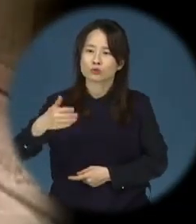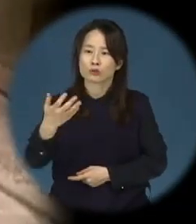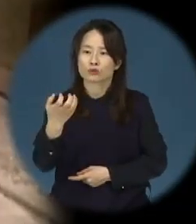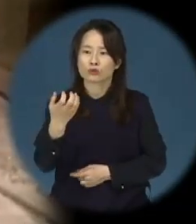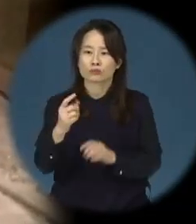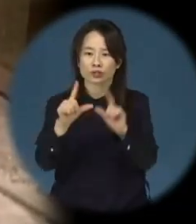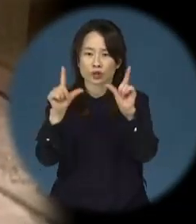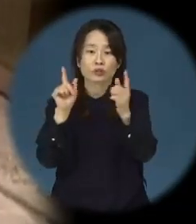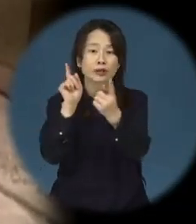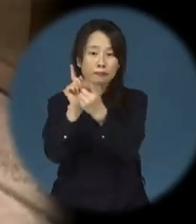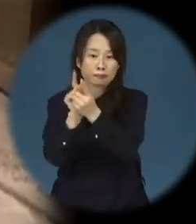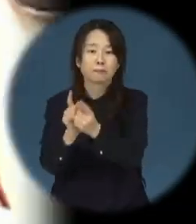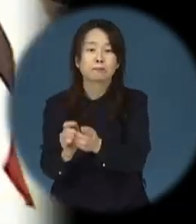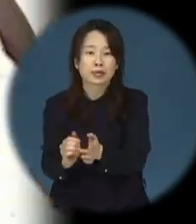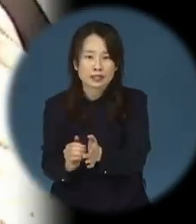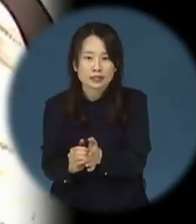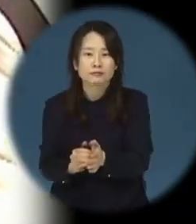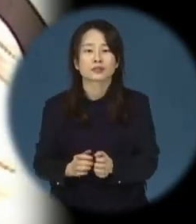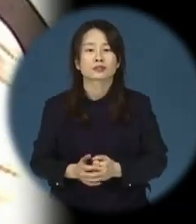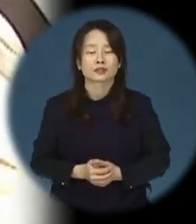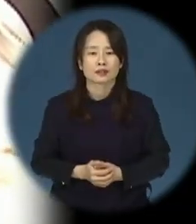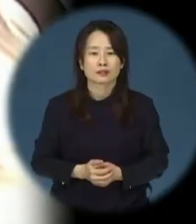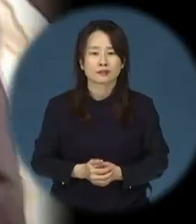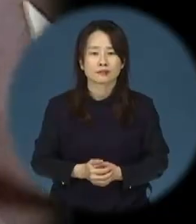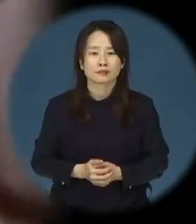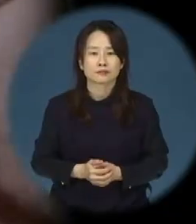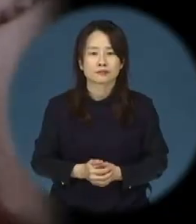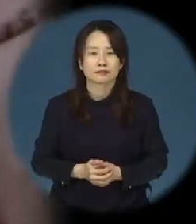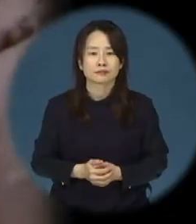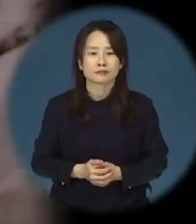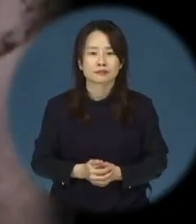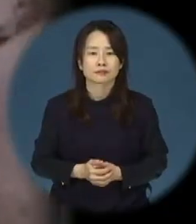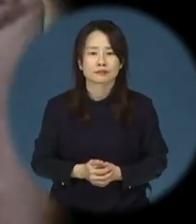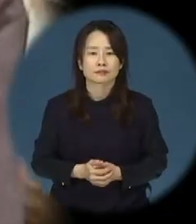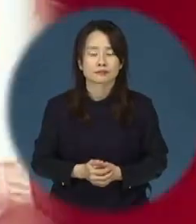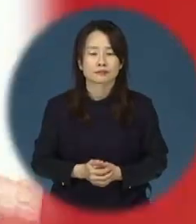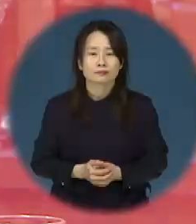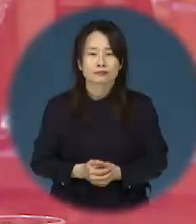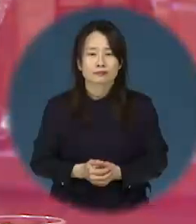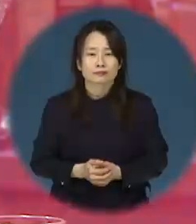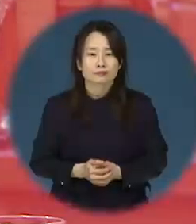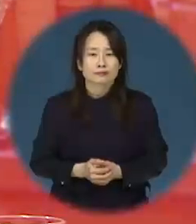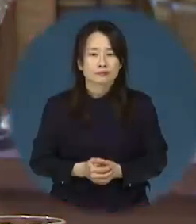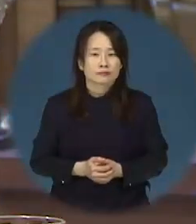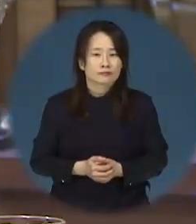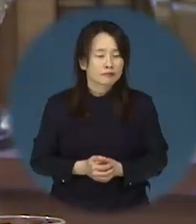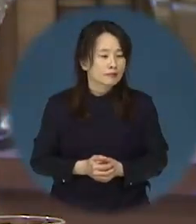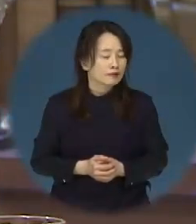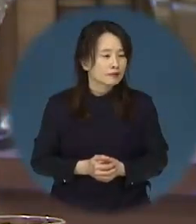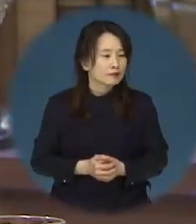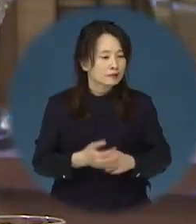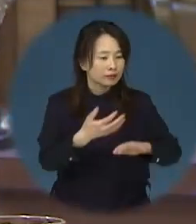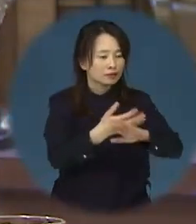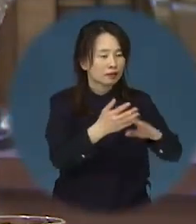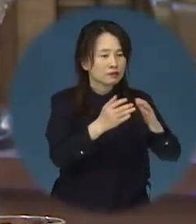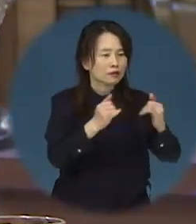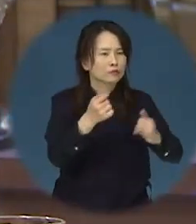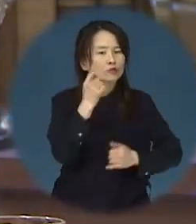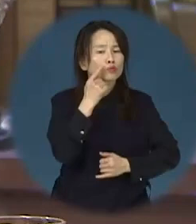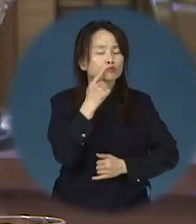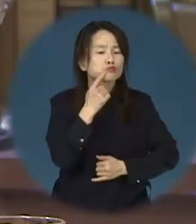90년도에 만났고요. 1990년부터 만나기 시작하셨고. 예, 예. 어. 아니 그러니까 남들이 선망하는 의대를